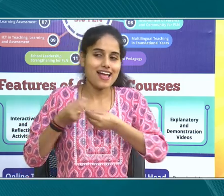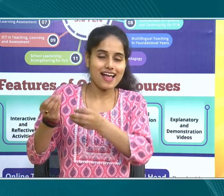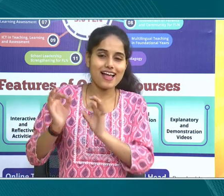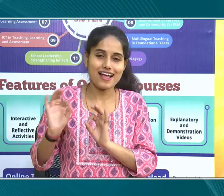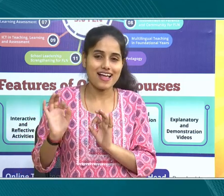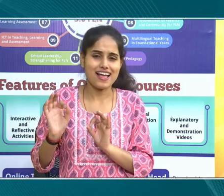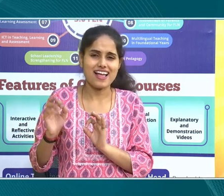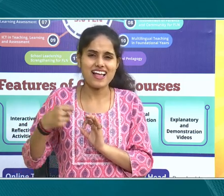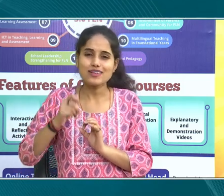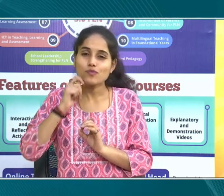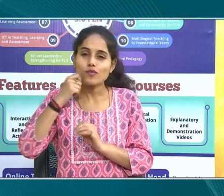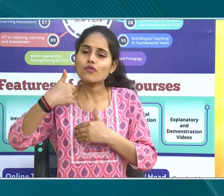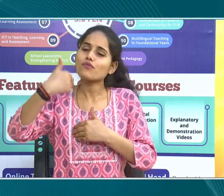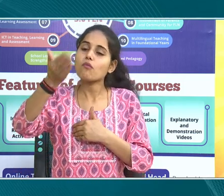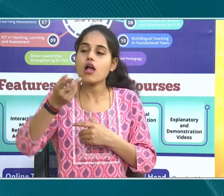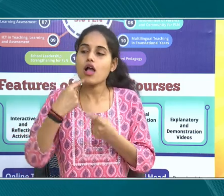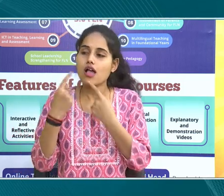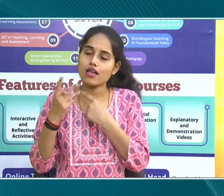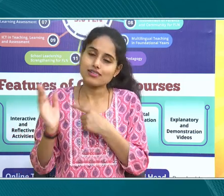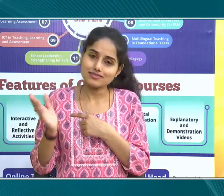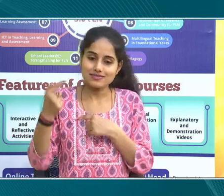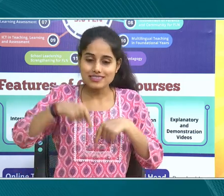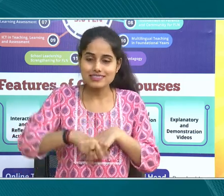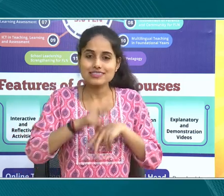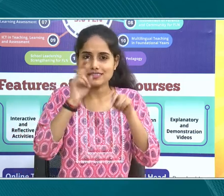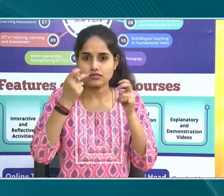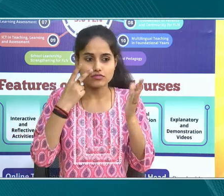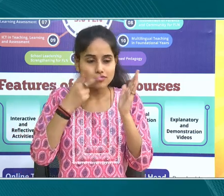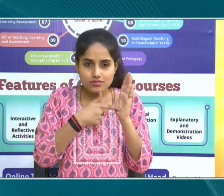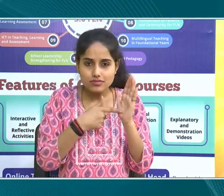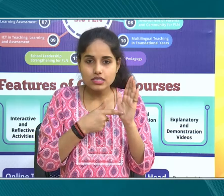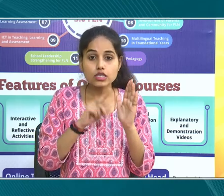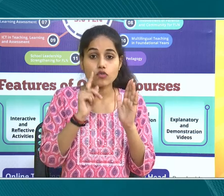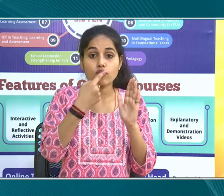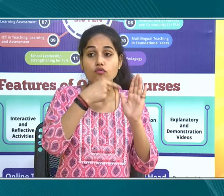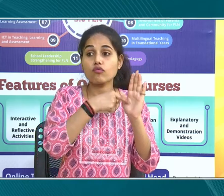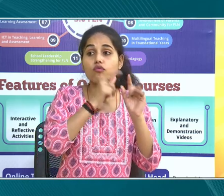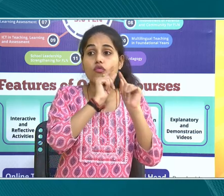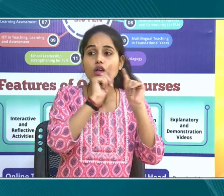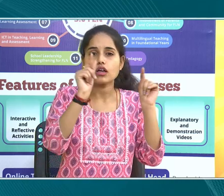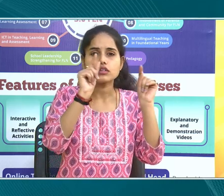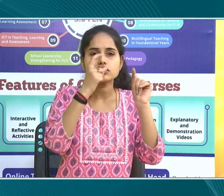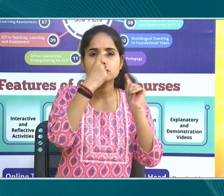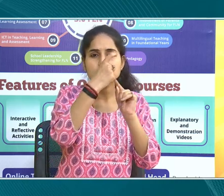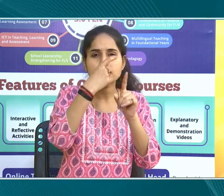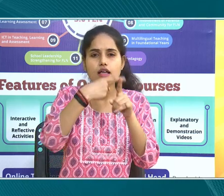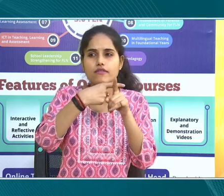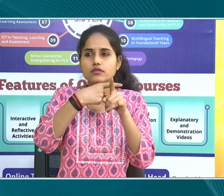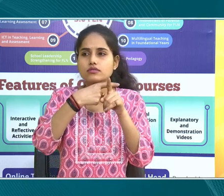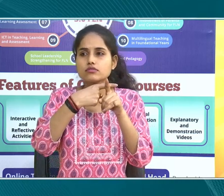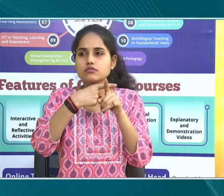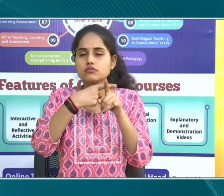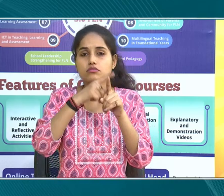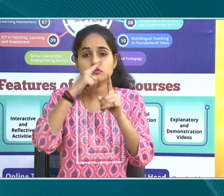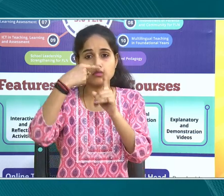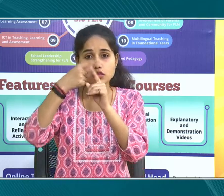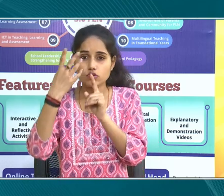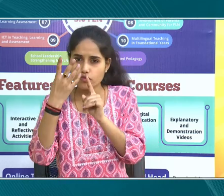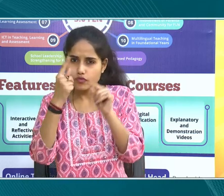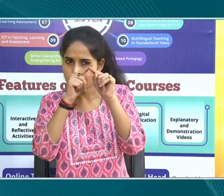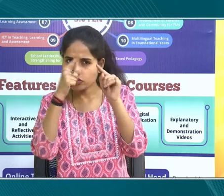तो यह वाला अभी टॉफी की बात बाद में करेंगे ये इसमें ये जो फर्स्ट लिखा है इसमें कितनी टर्म है